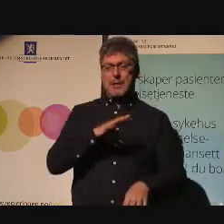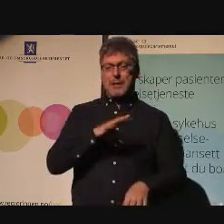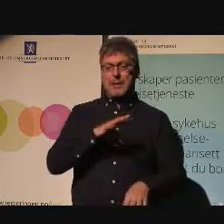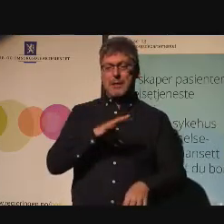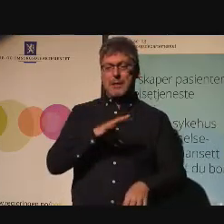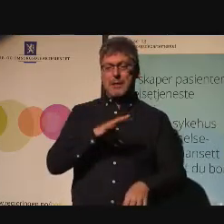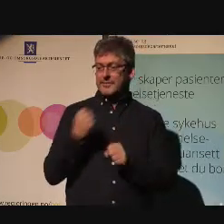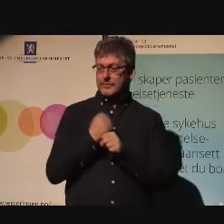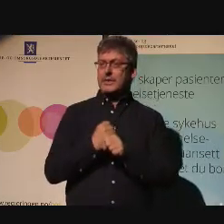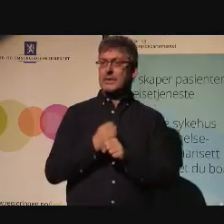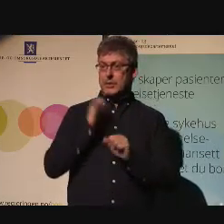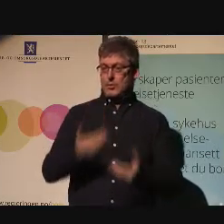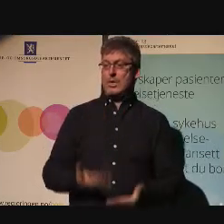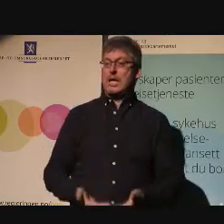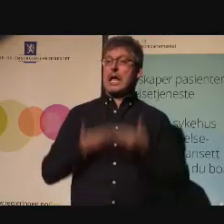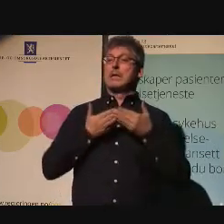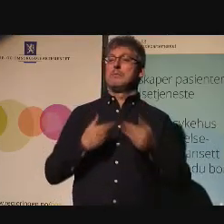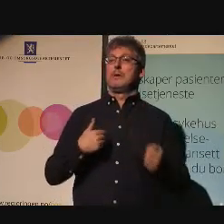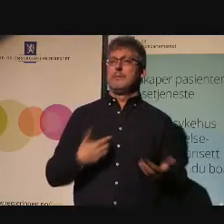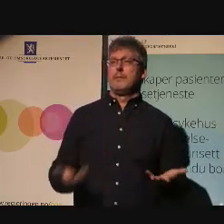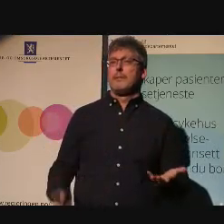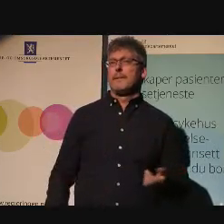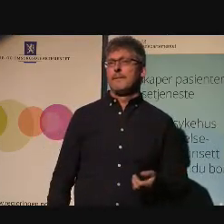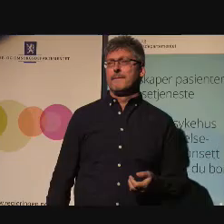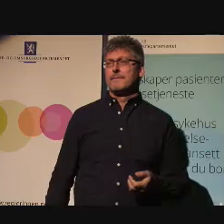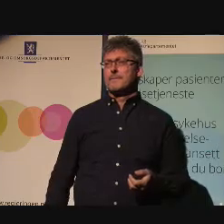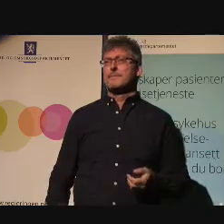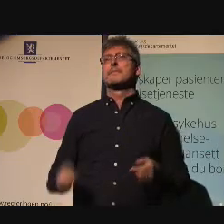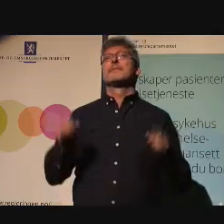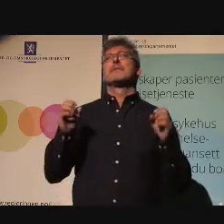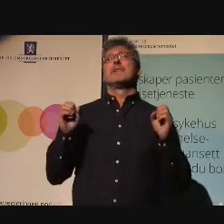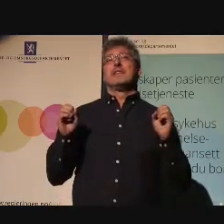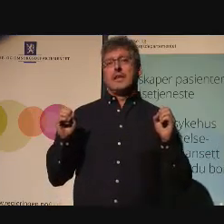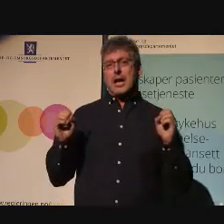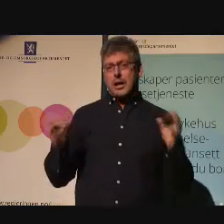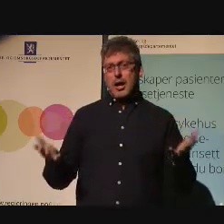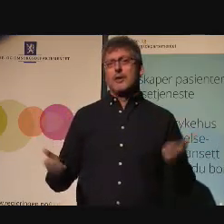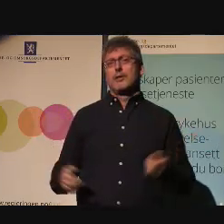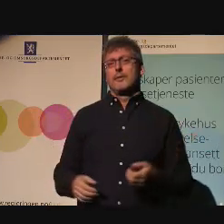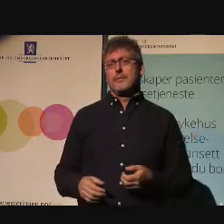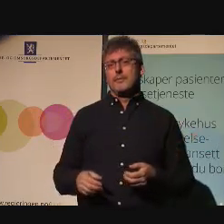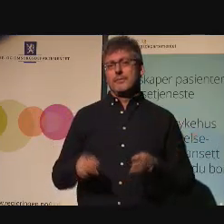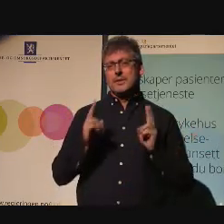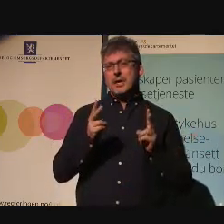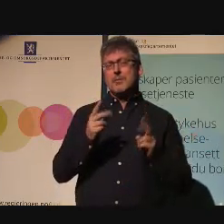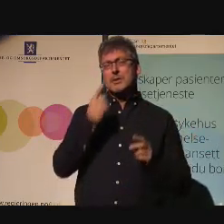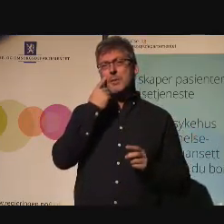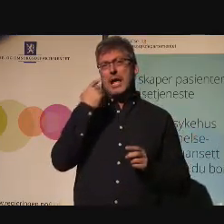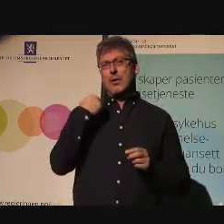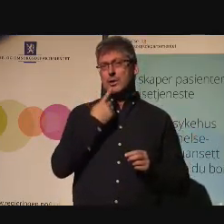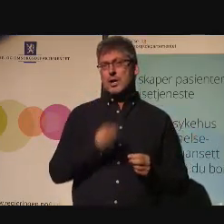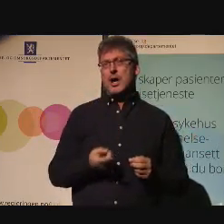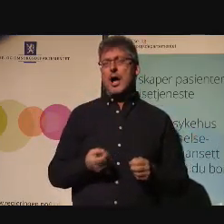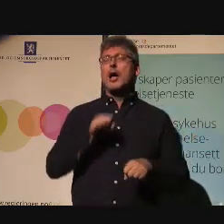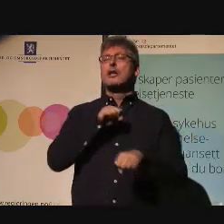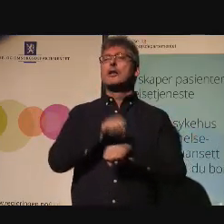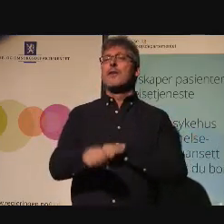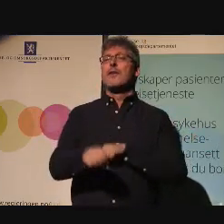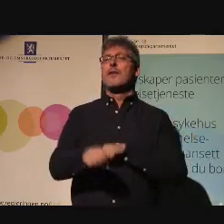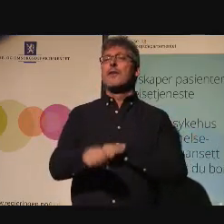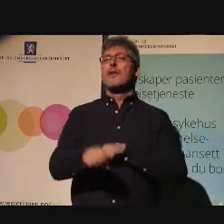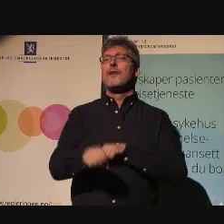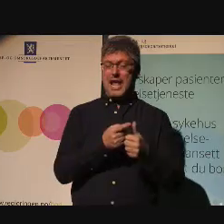jo være der for å hjelpe.» Og det er helt klart at, som jeg også var inne på i går, tvangsbruken er både for